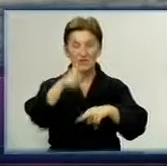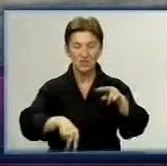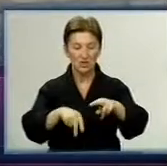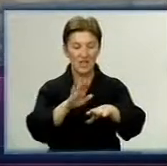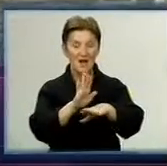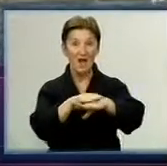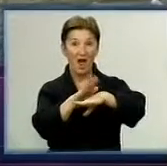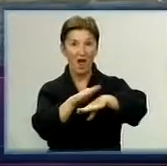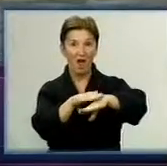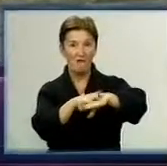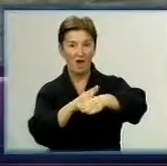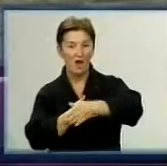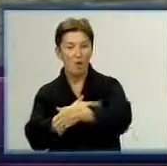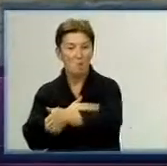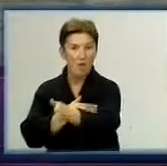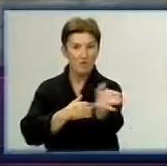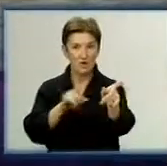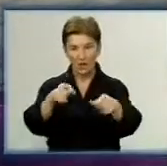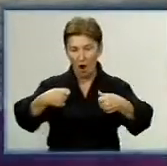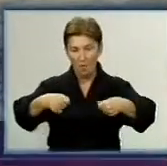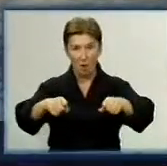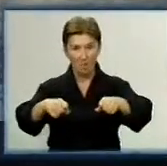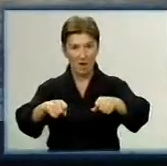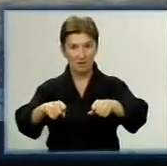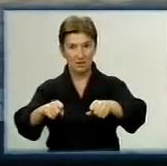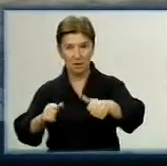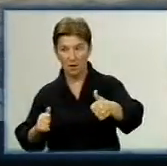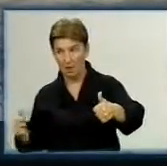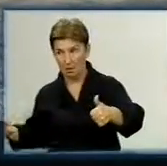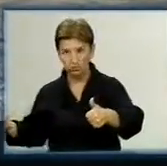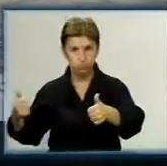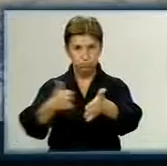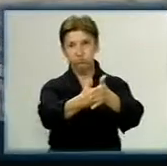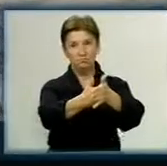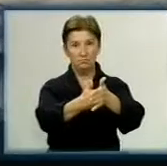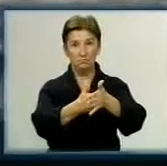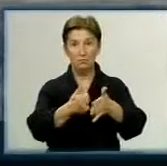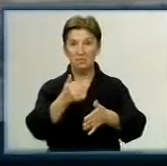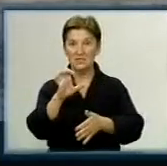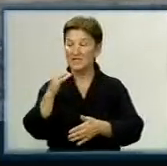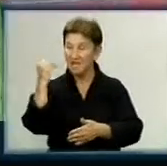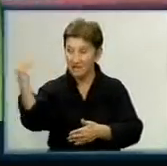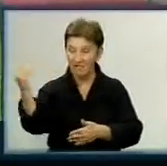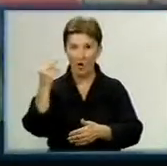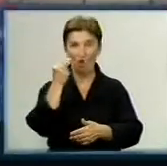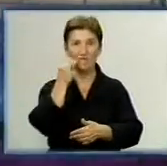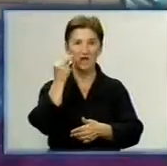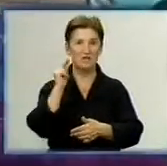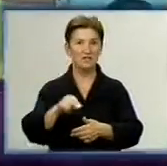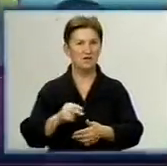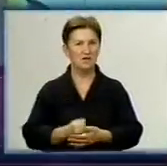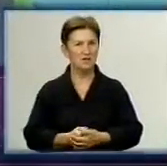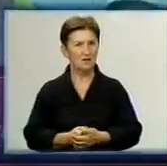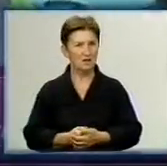час вискочил на мопеді чоловік і втарив мене в бок. Причем це сьогодні не вискочило. Відповіді на версії,